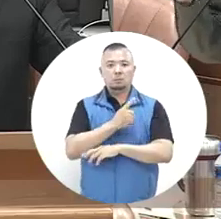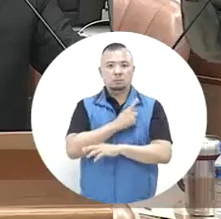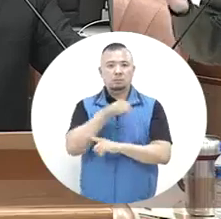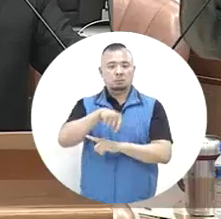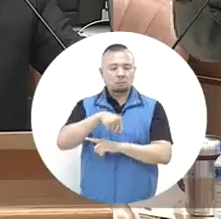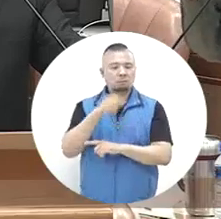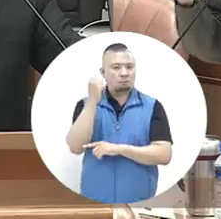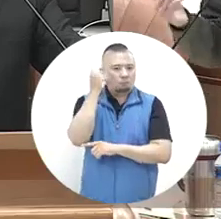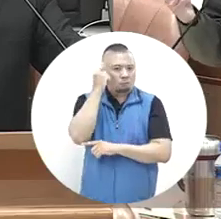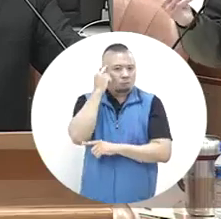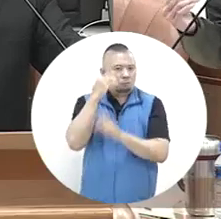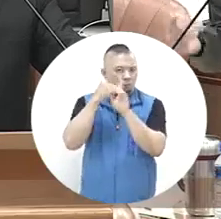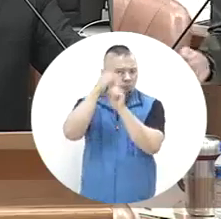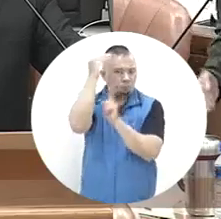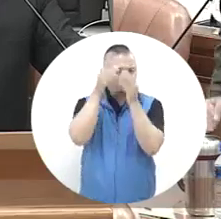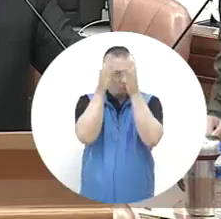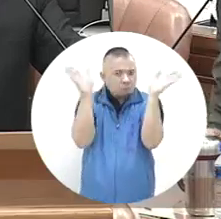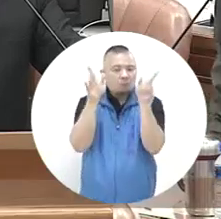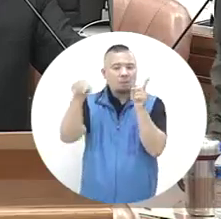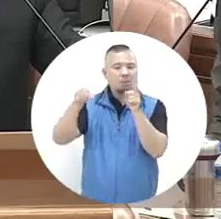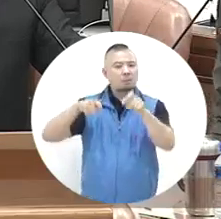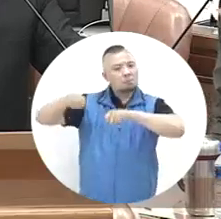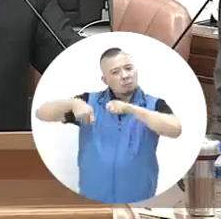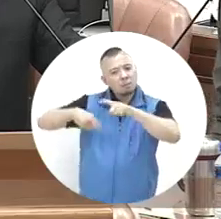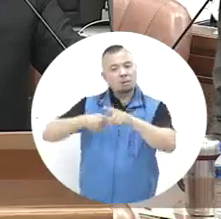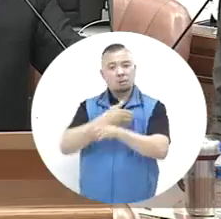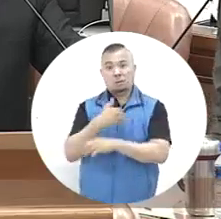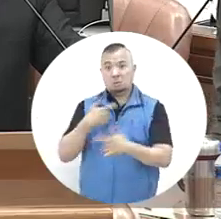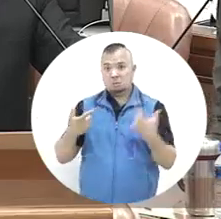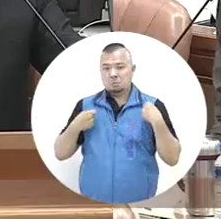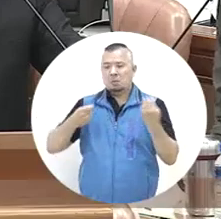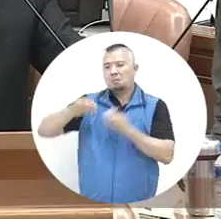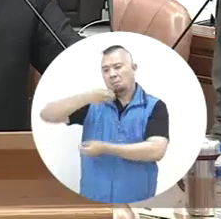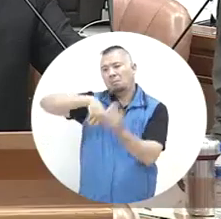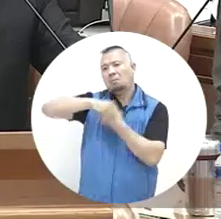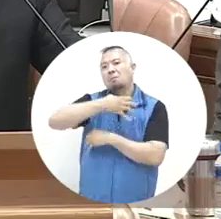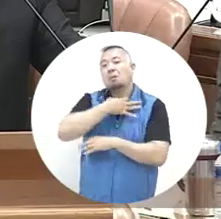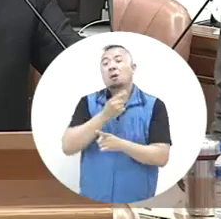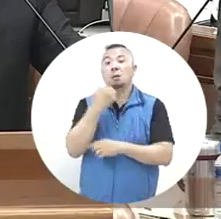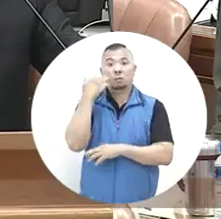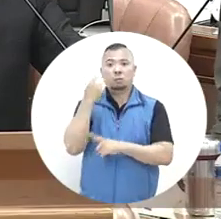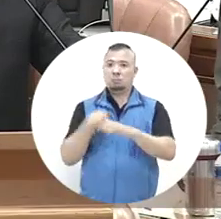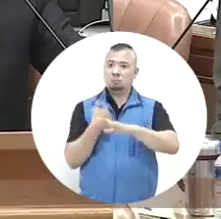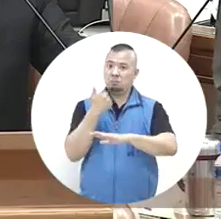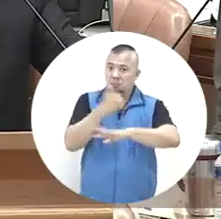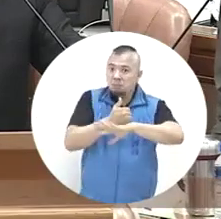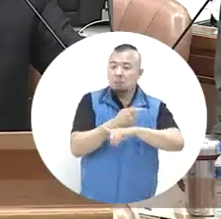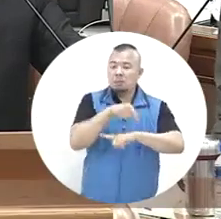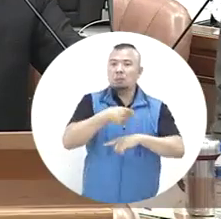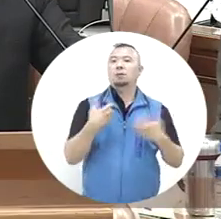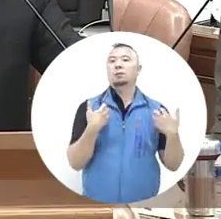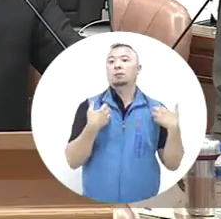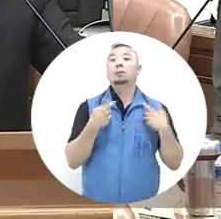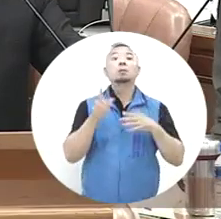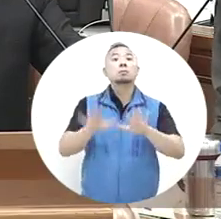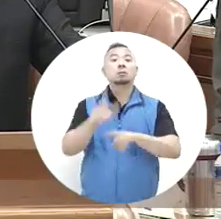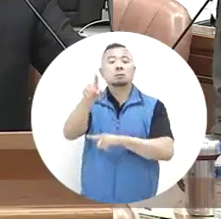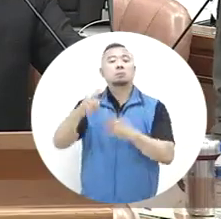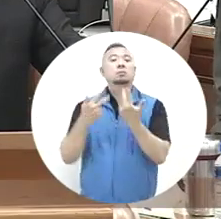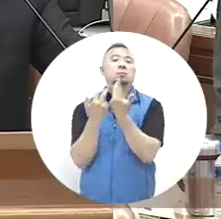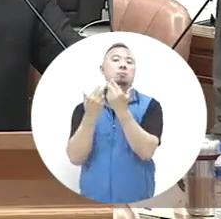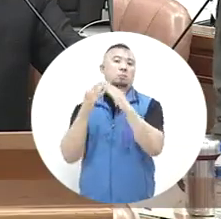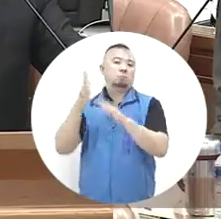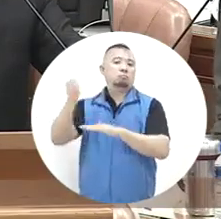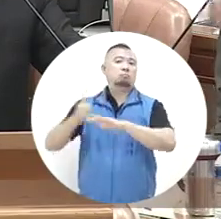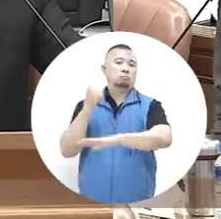代我们这样子能源危机。市长，如果说做一天和尚敲一天钟，今天您是新北市市长，我相信您也认